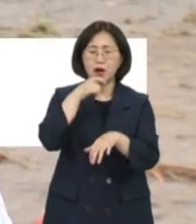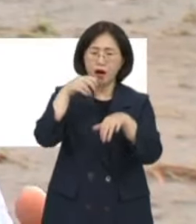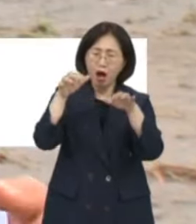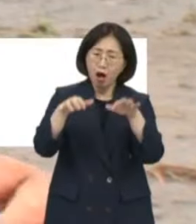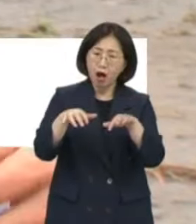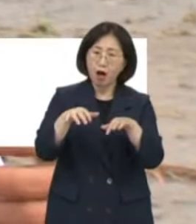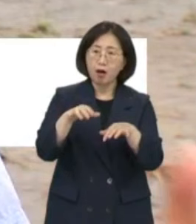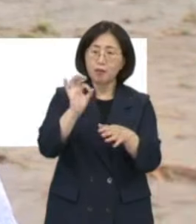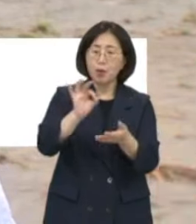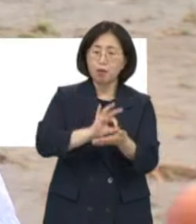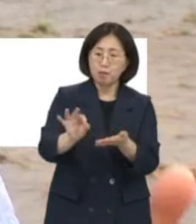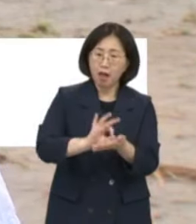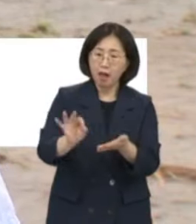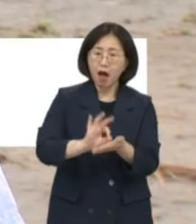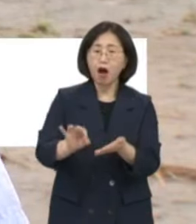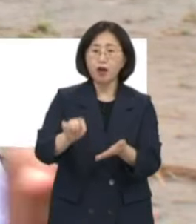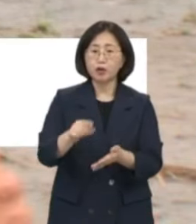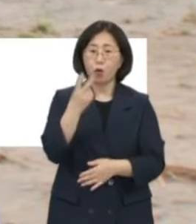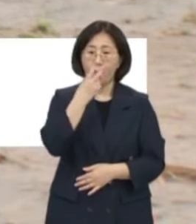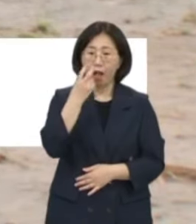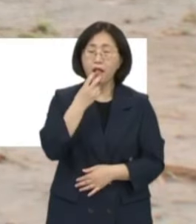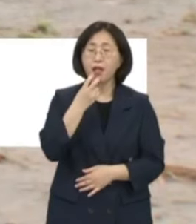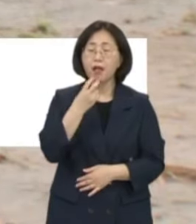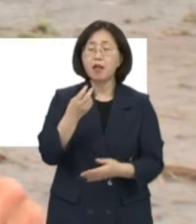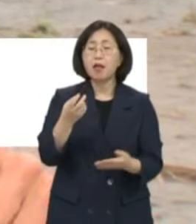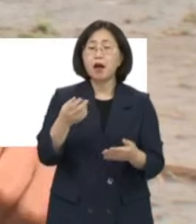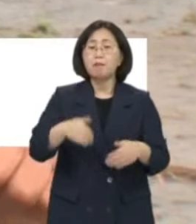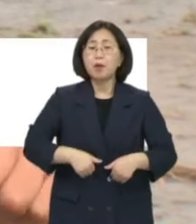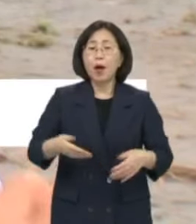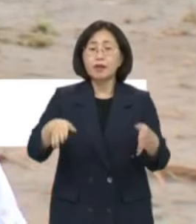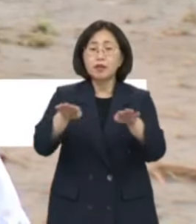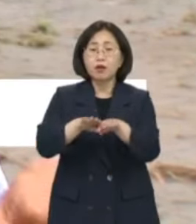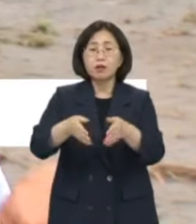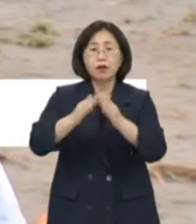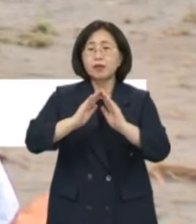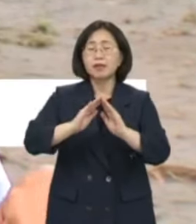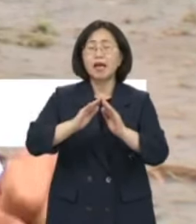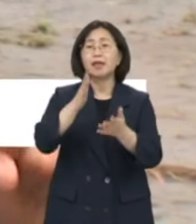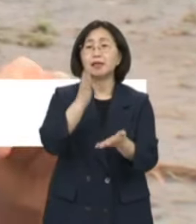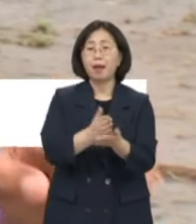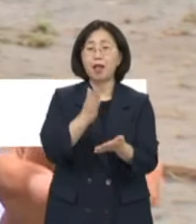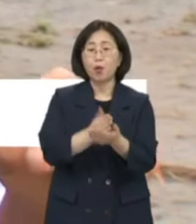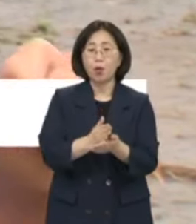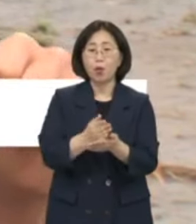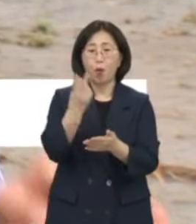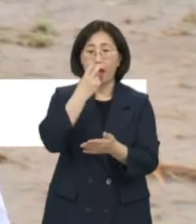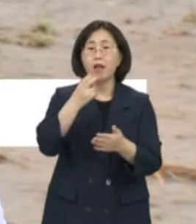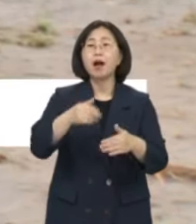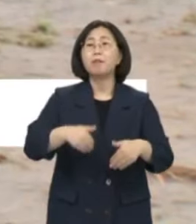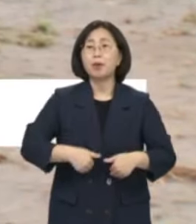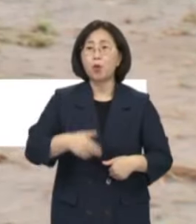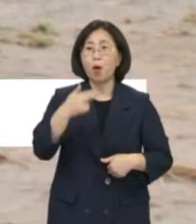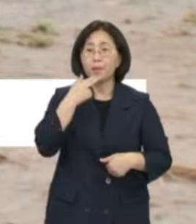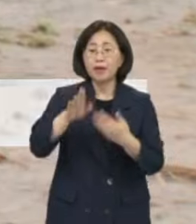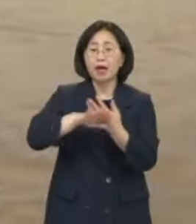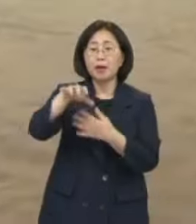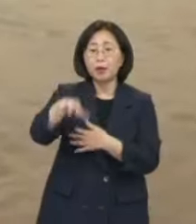들여가면서 관리해야 될 시설을 만드는 게 아니라 이런 관리비가 들어가지 않는 부지를 적당히 찾아내는